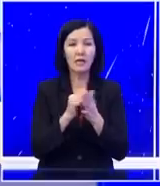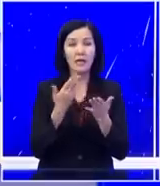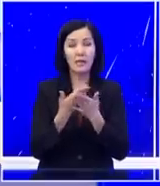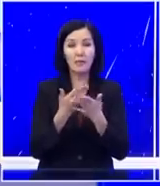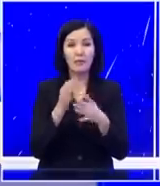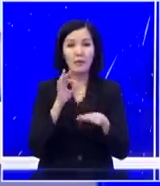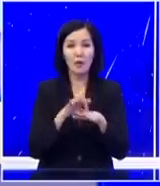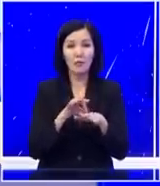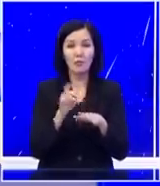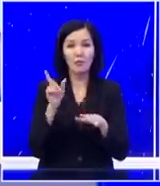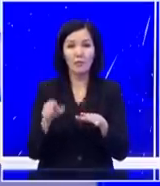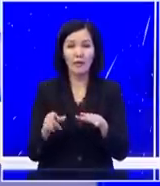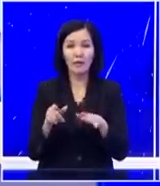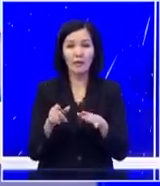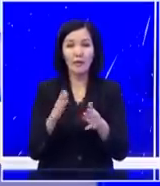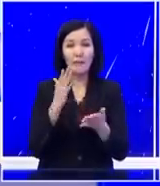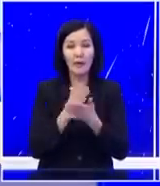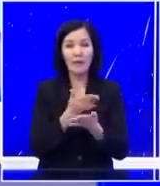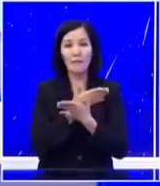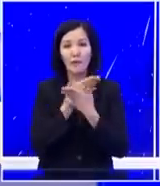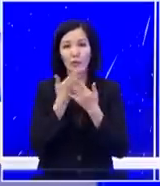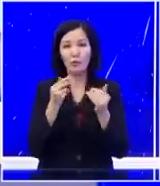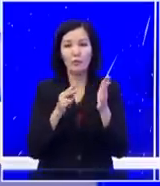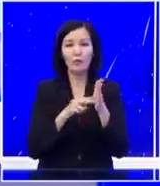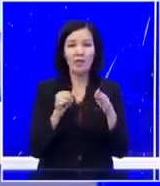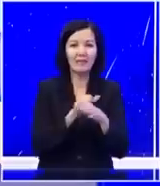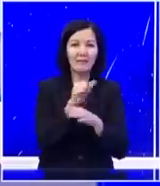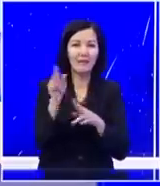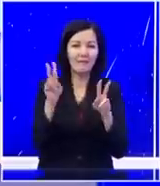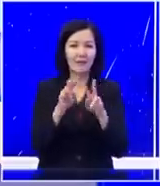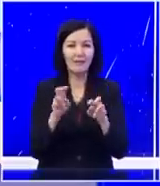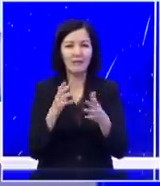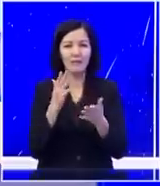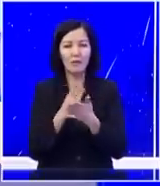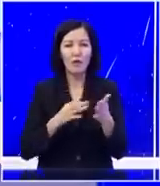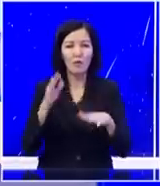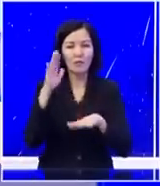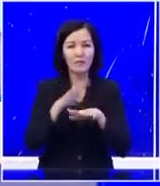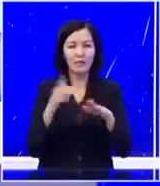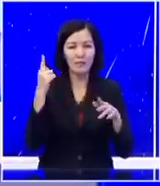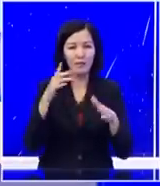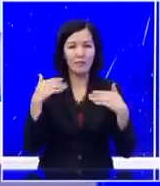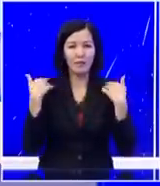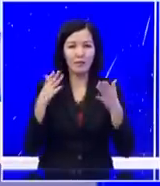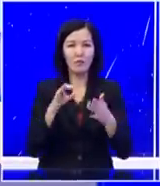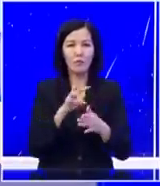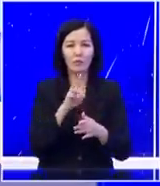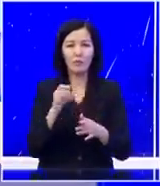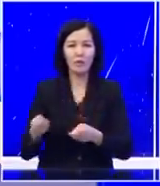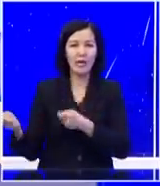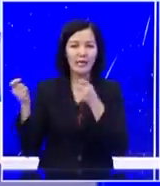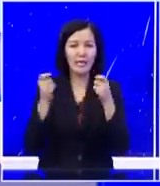науқасты COVID-19 вирусы бар жоғын небәрі 7 сағатта анықтап береді. Олыс әкімінің бастамасымен оңтүстік аймаққа